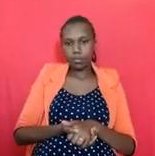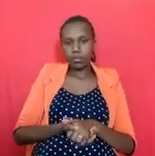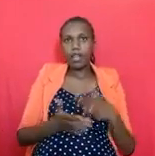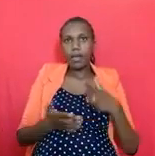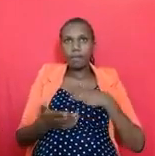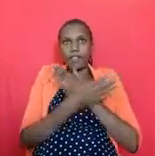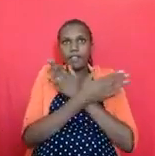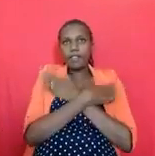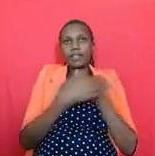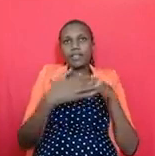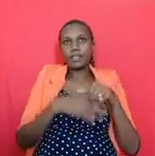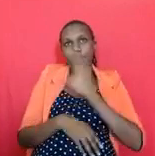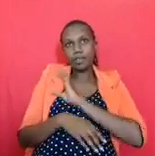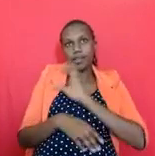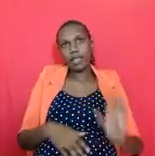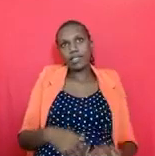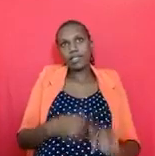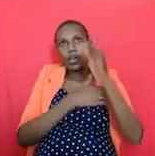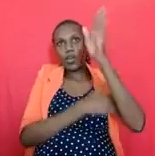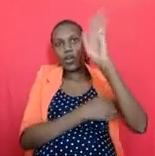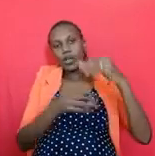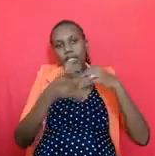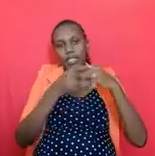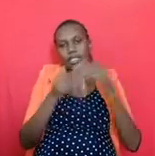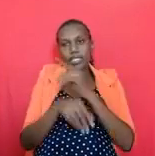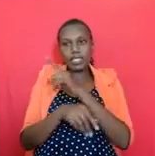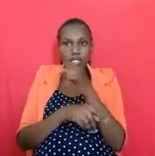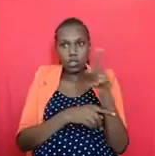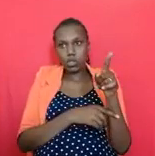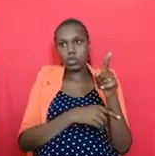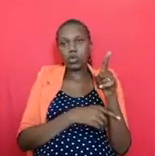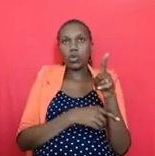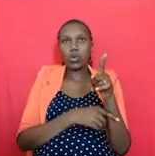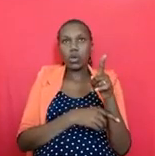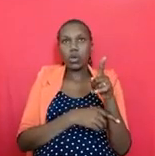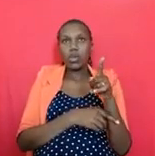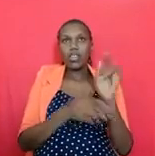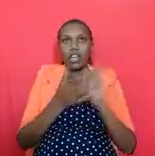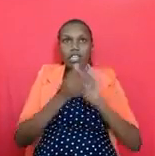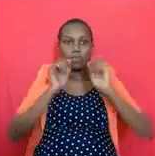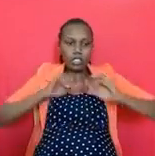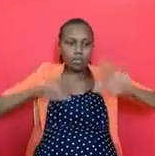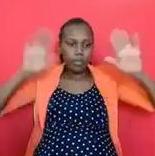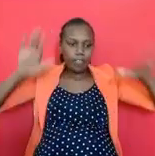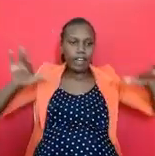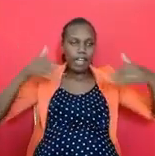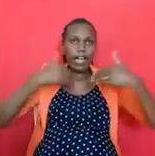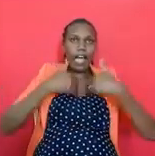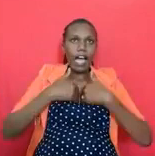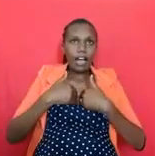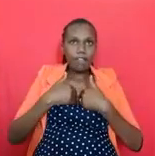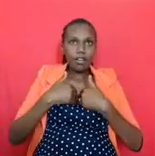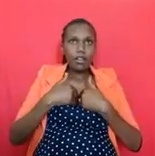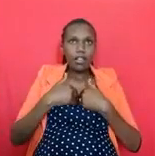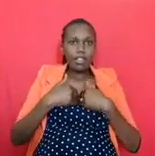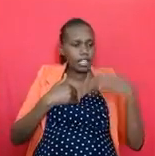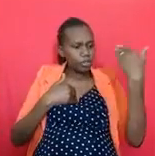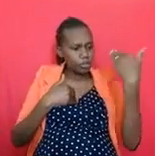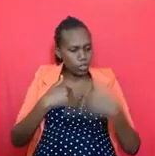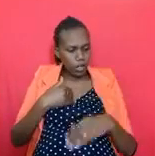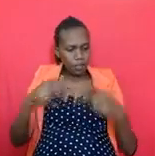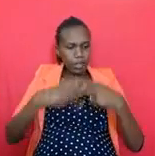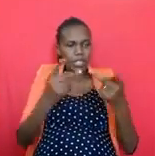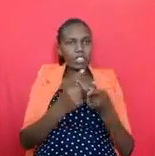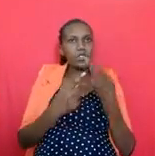endwa kwa thiini wa Ngai Ngai akumbire we ati no umbuke utige gukinya haria